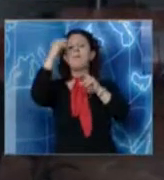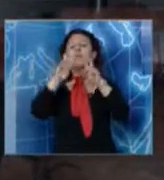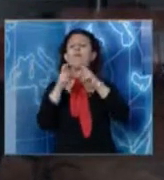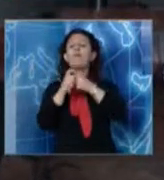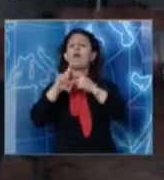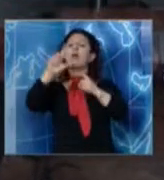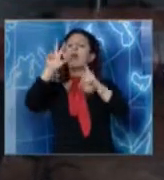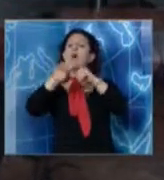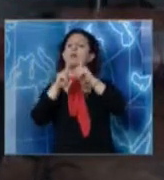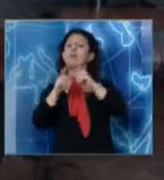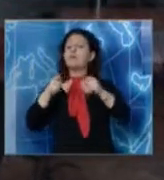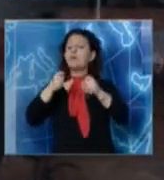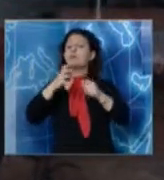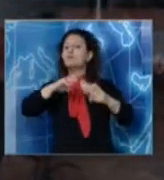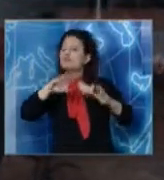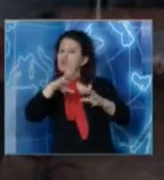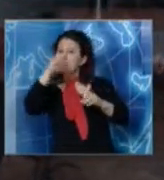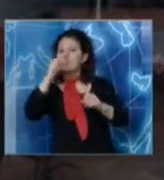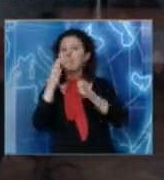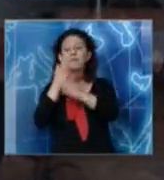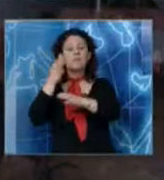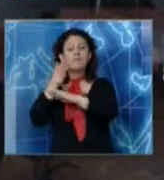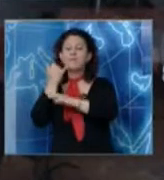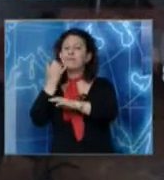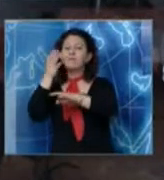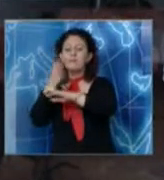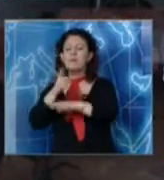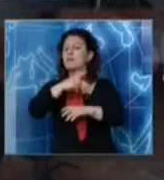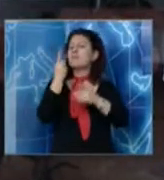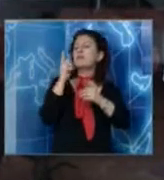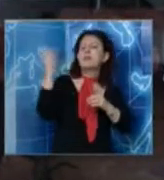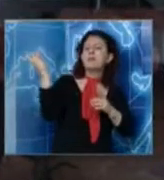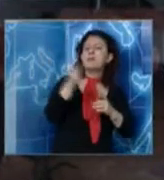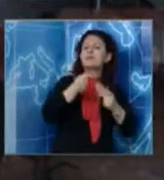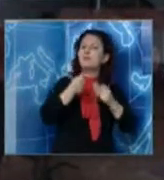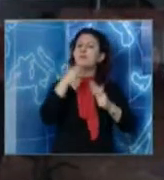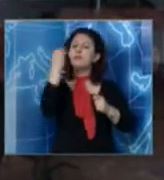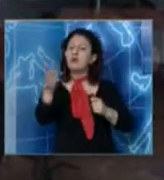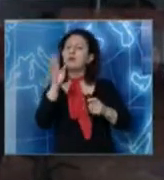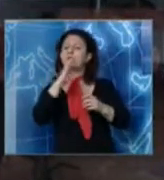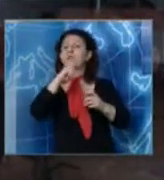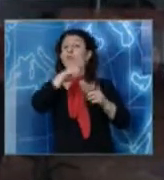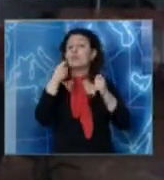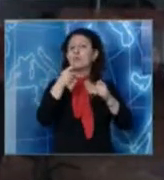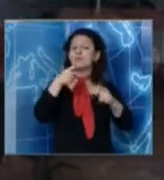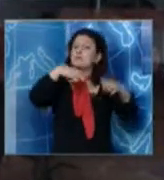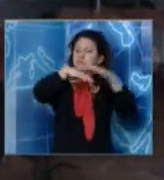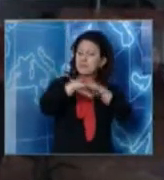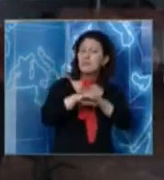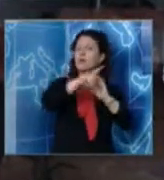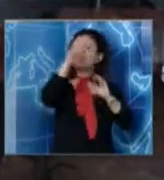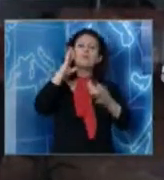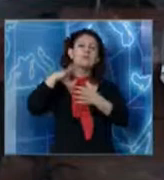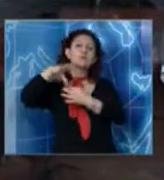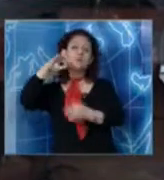etti. KOMEİ'nin binlerce vatandaşa eğitim hizmeti verdiğini söyleyen Karaosmanoğlu, bu kurslara katılan tüm